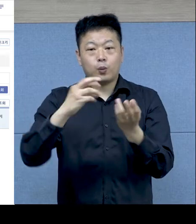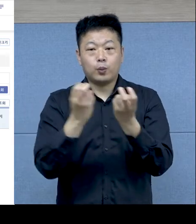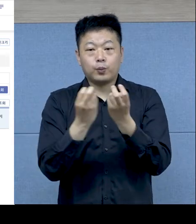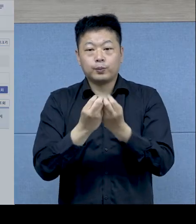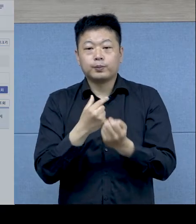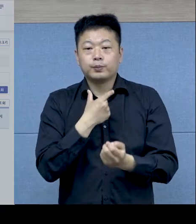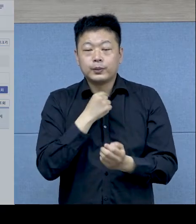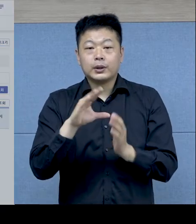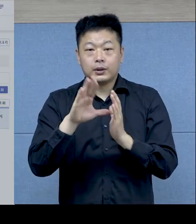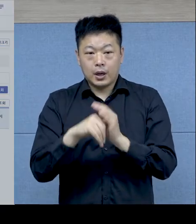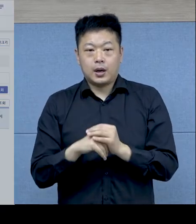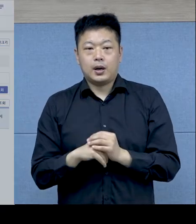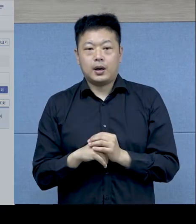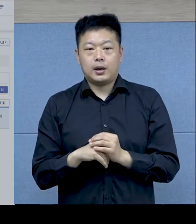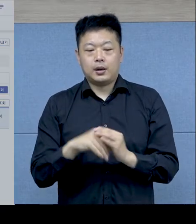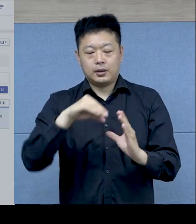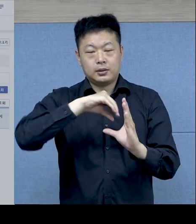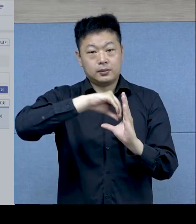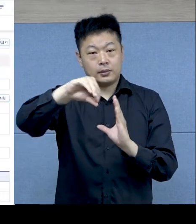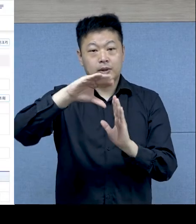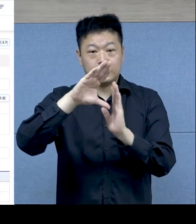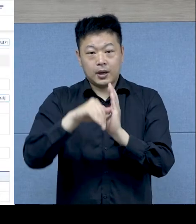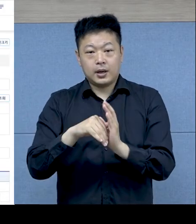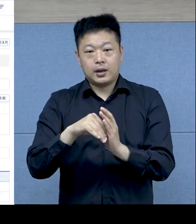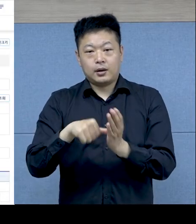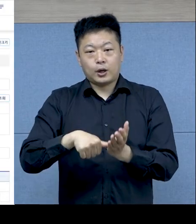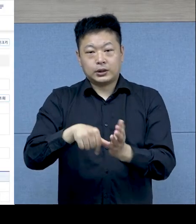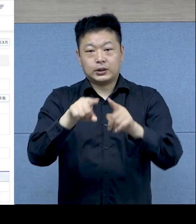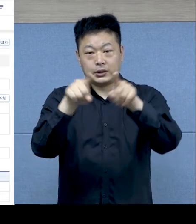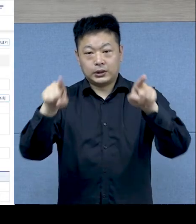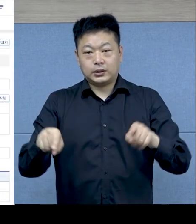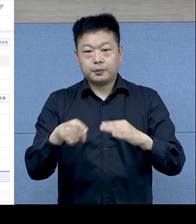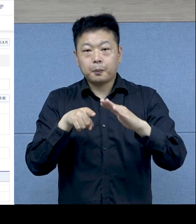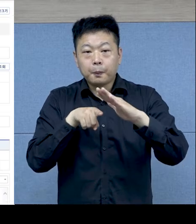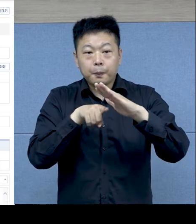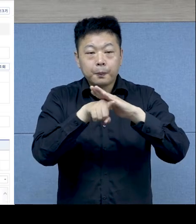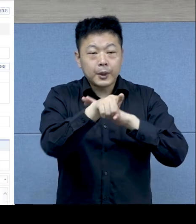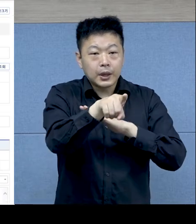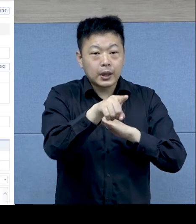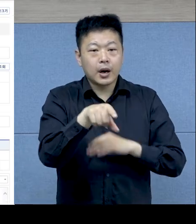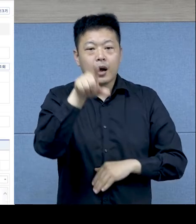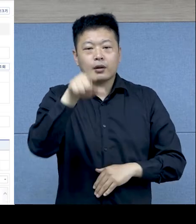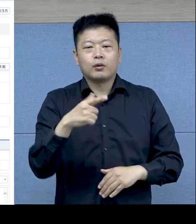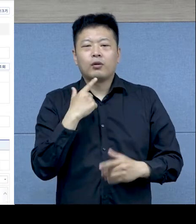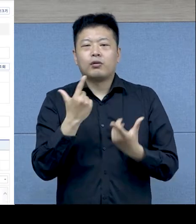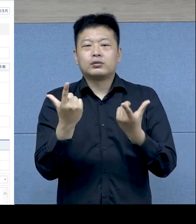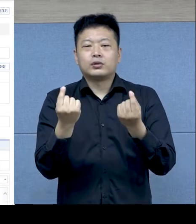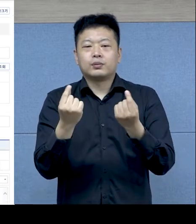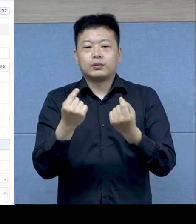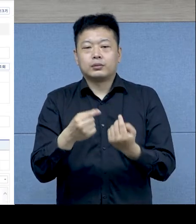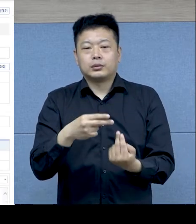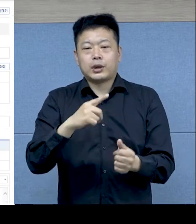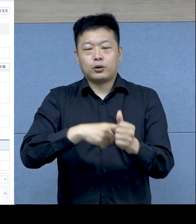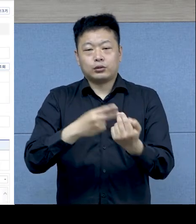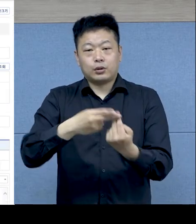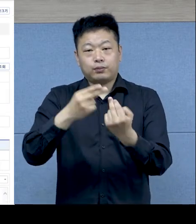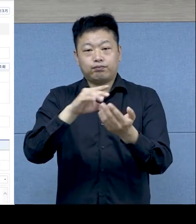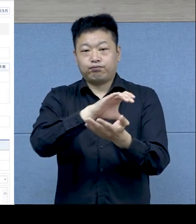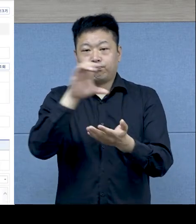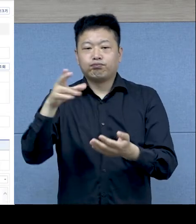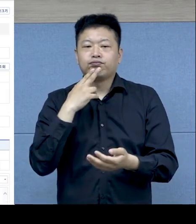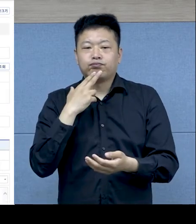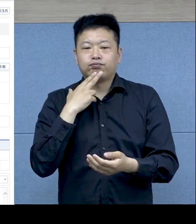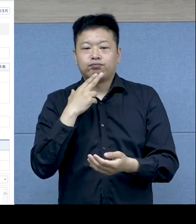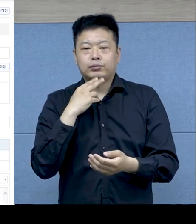쓰고 싶다고 하실 때는 계좌이체 지출 결의로 들어가셔서 요거는 이제 카드처럼 자동 연동이 되지 않고